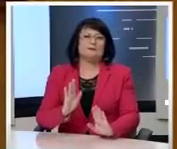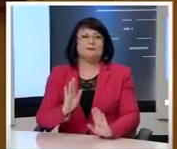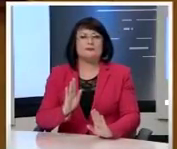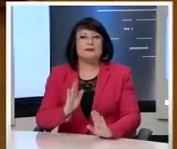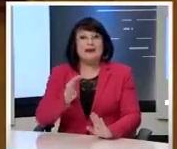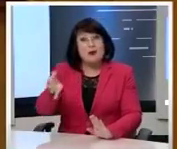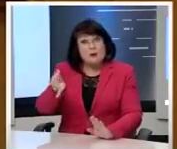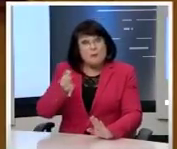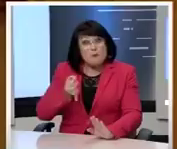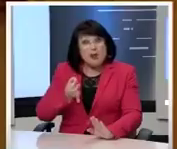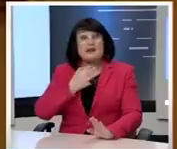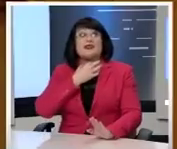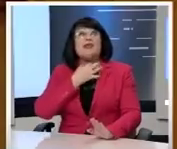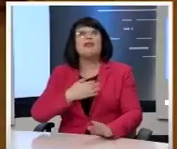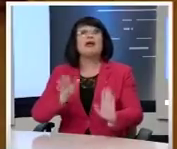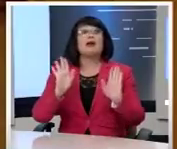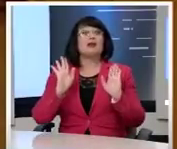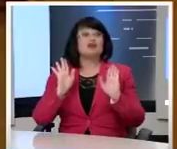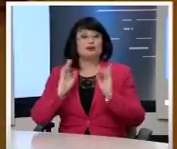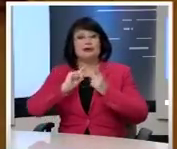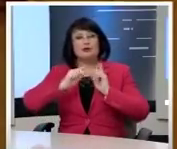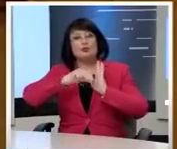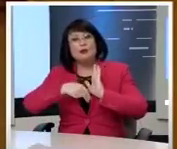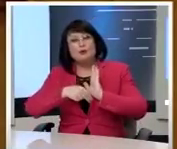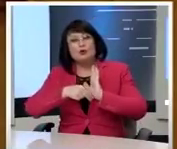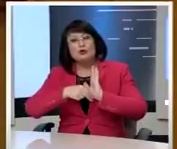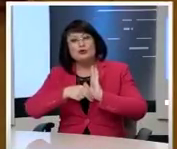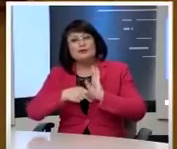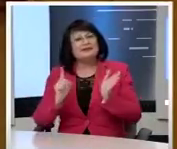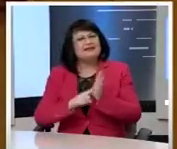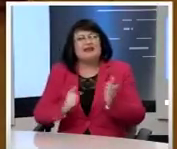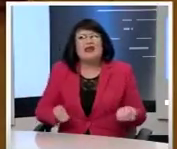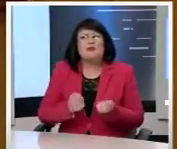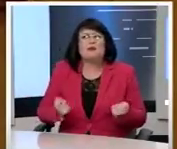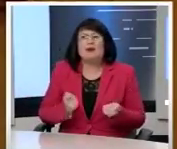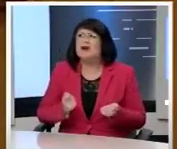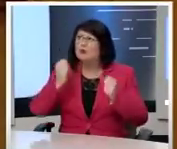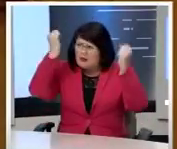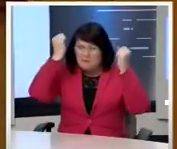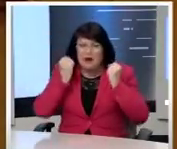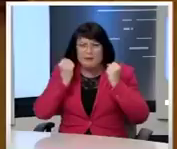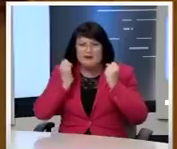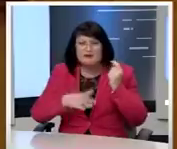Και μας λέτε λοιπόν αχρίαστο το μνημόνιο. Τι έπρεπε να κάνουμε? Να αφήσουμε τη χώρα να χρεοκοπήσει?